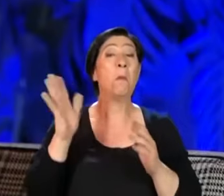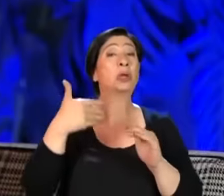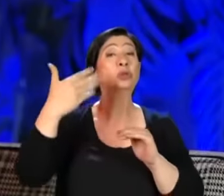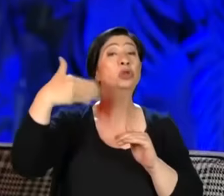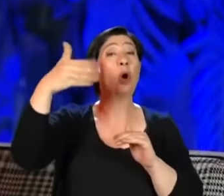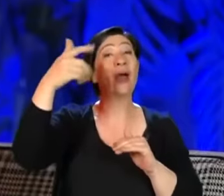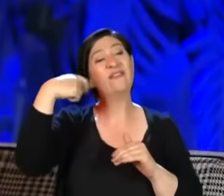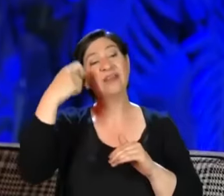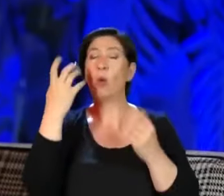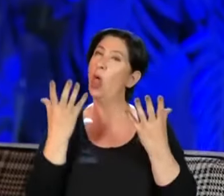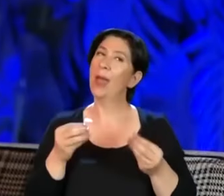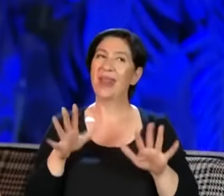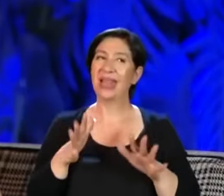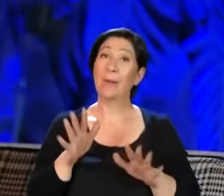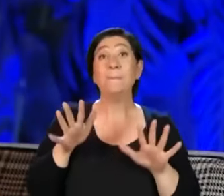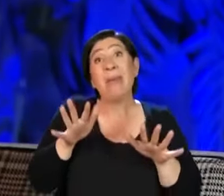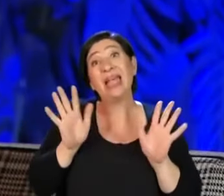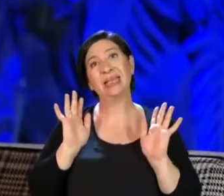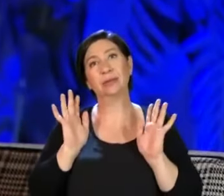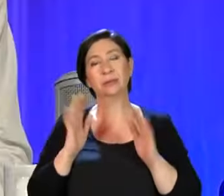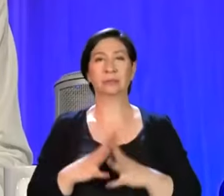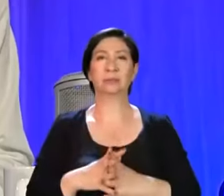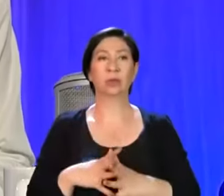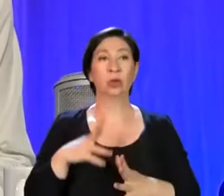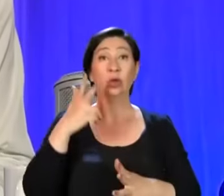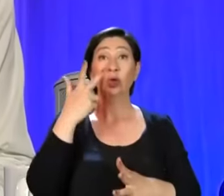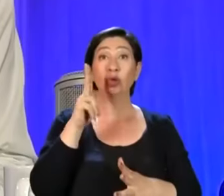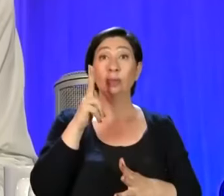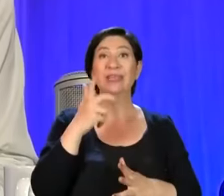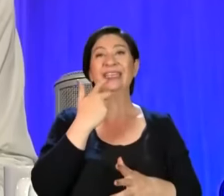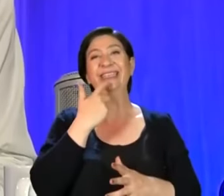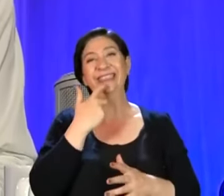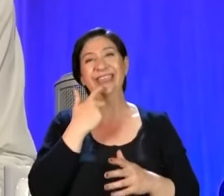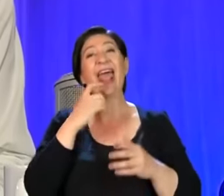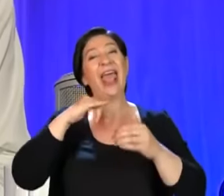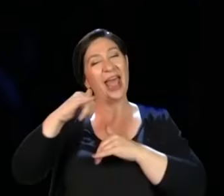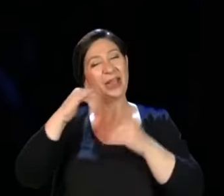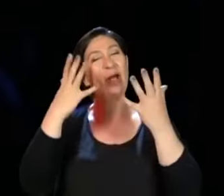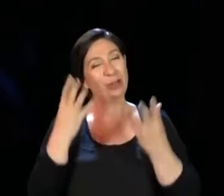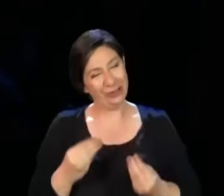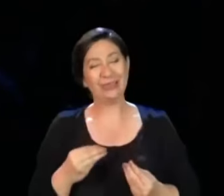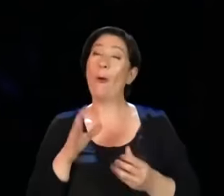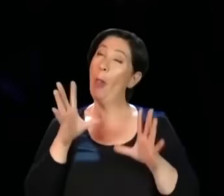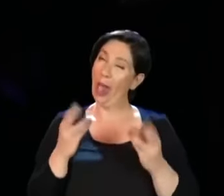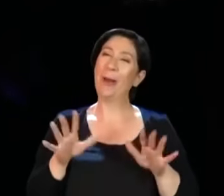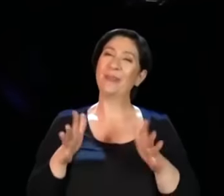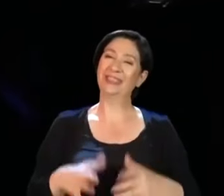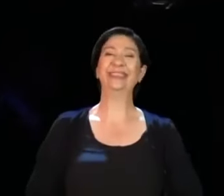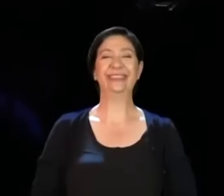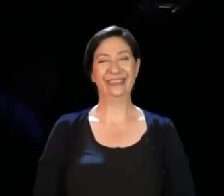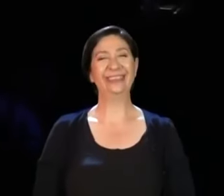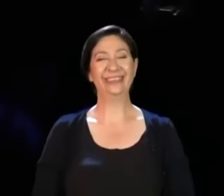yıllarda filmi olabilir H belki Eee 3000'li yıllara yaklaştığımızda